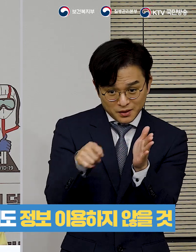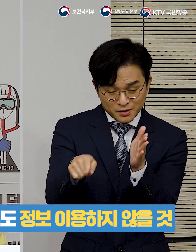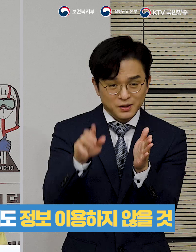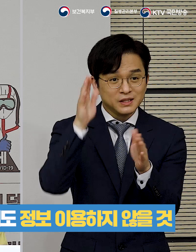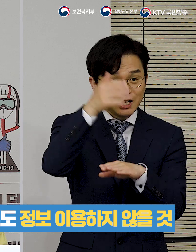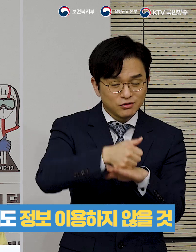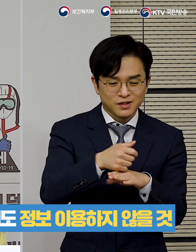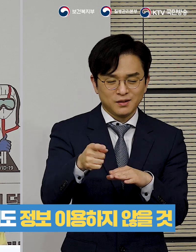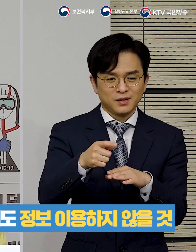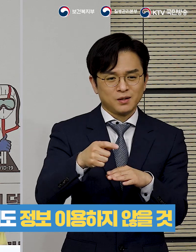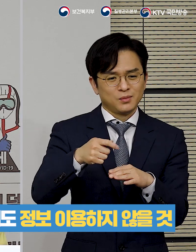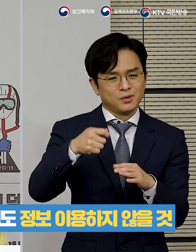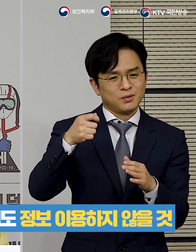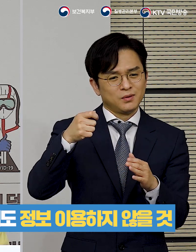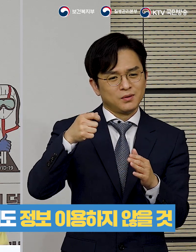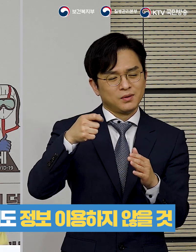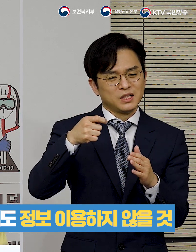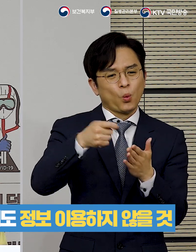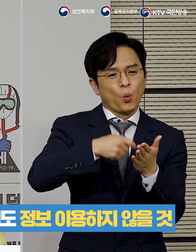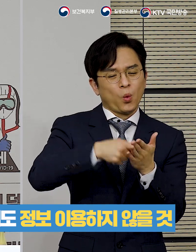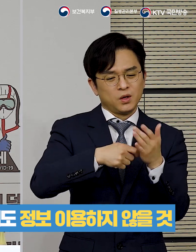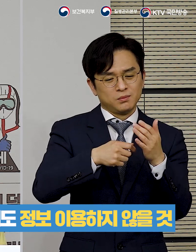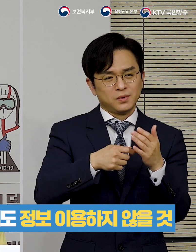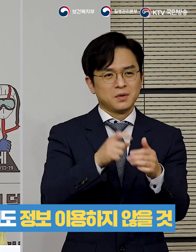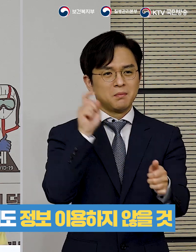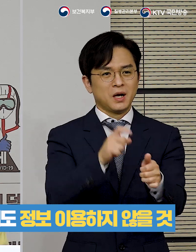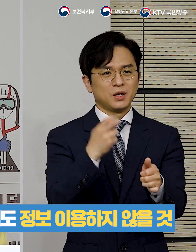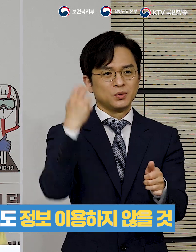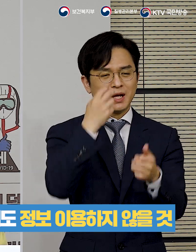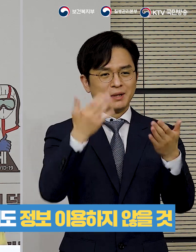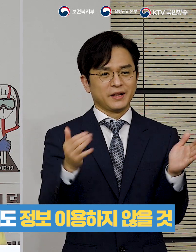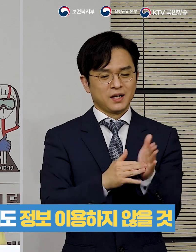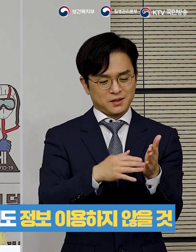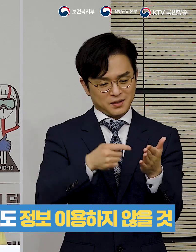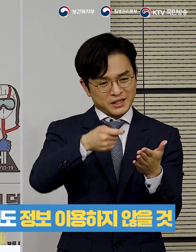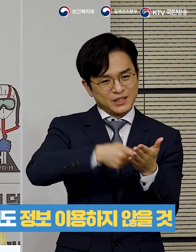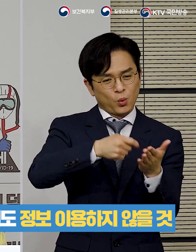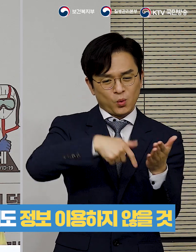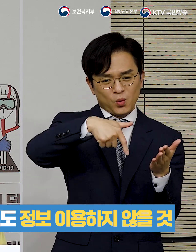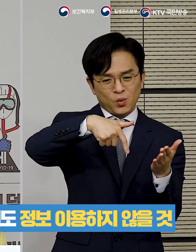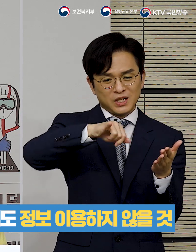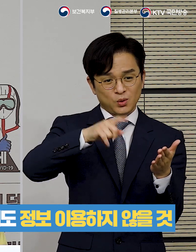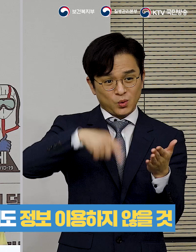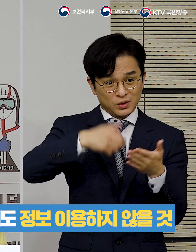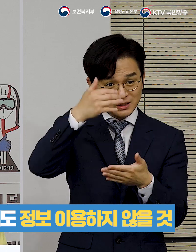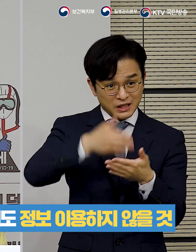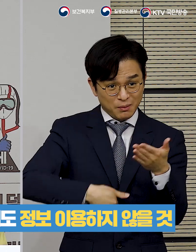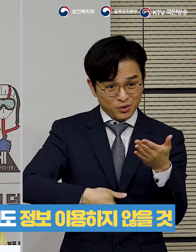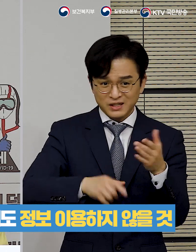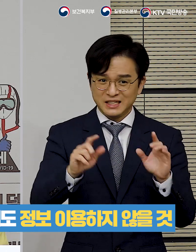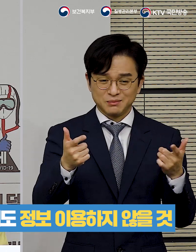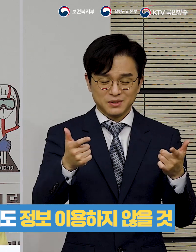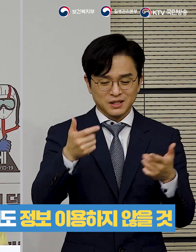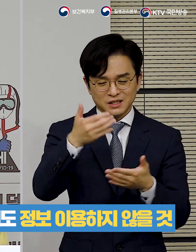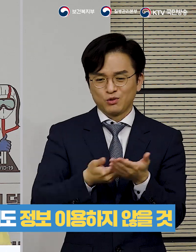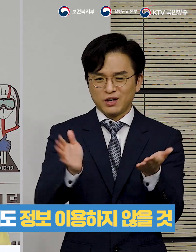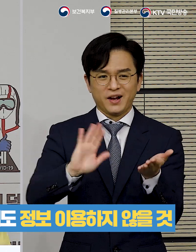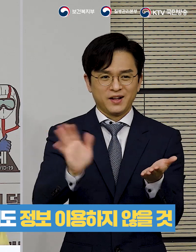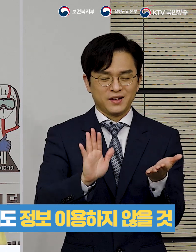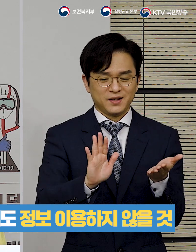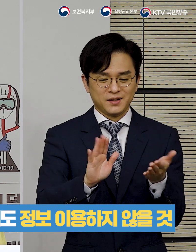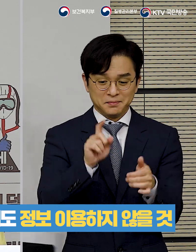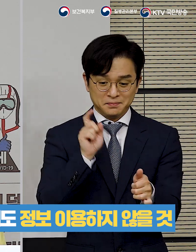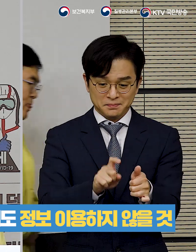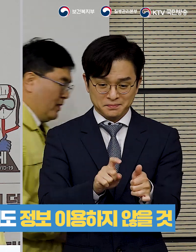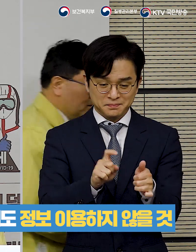진료받는 과정에서 이제 기록이 남게 되는데 그 기록에 대해서는 법무부에서 정보를 수집하지도 않을 것이며, 그리고 나중에